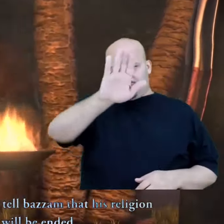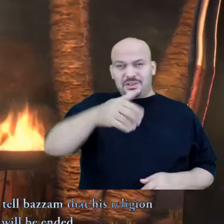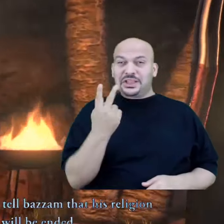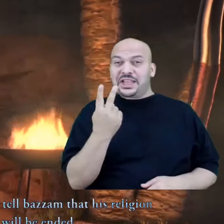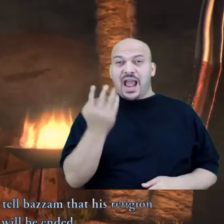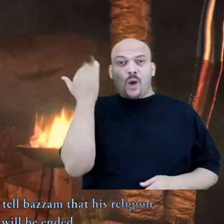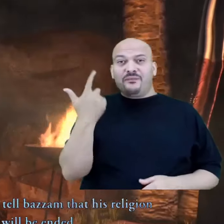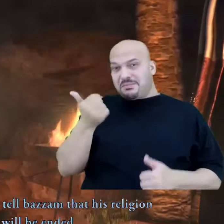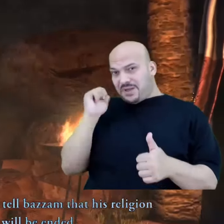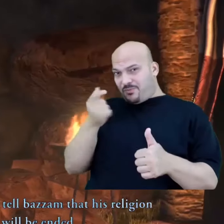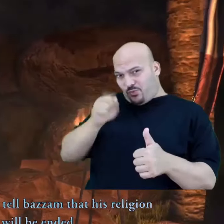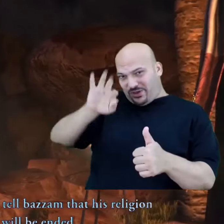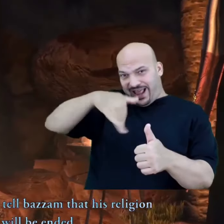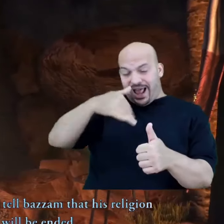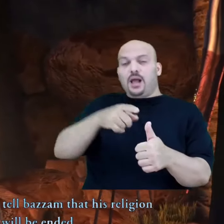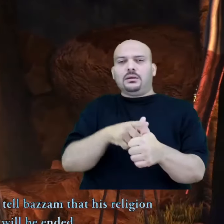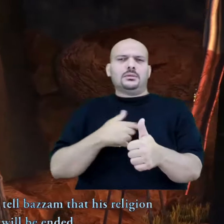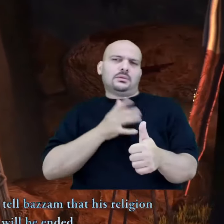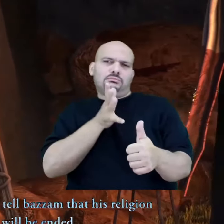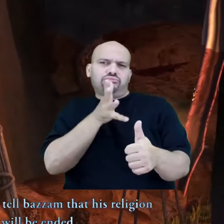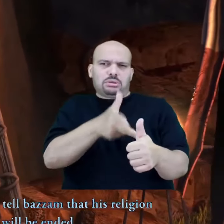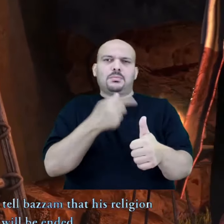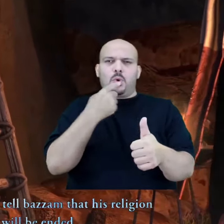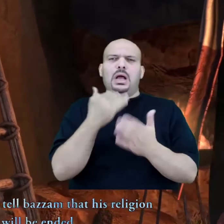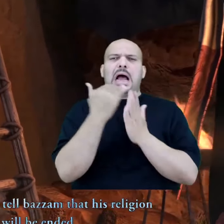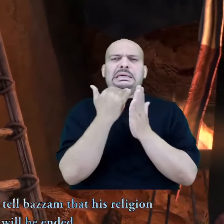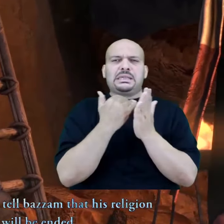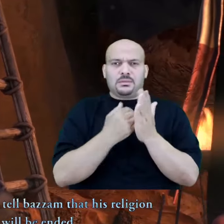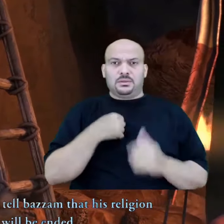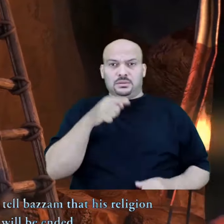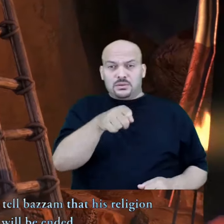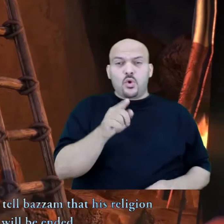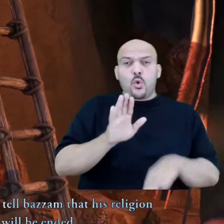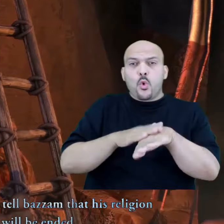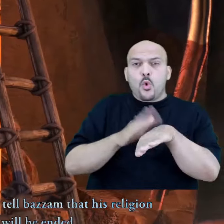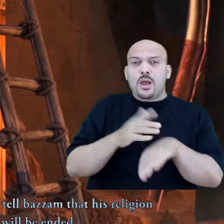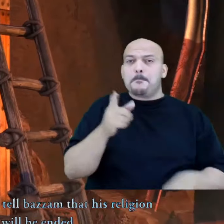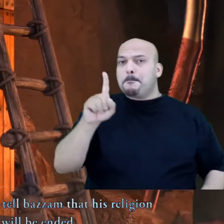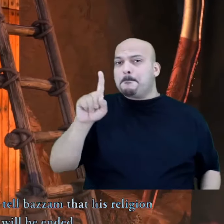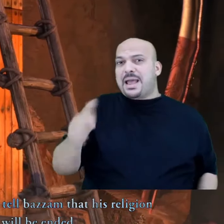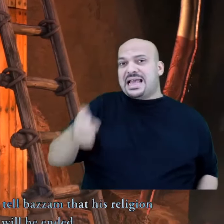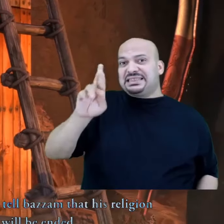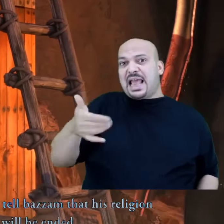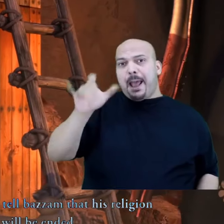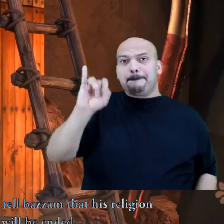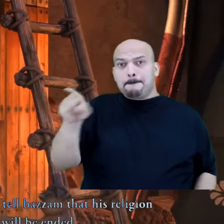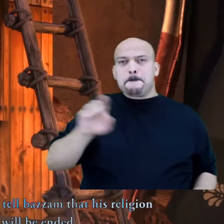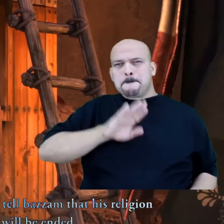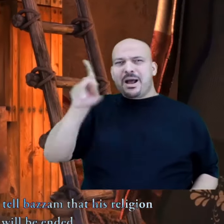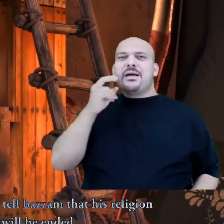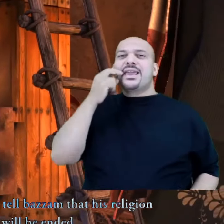الرجلين وأخبرهما وطلب منهما أن يخبرا بازام